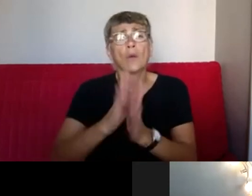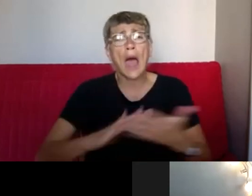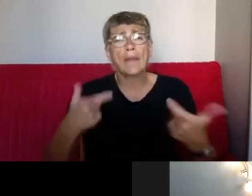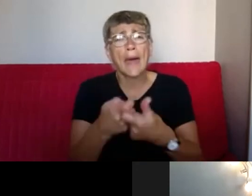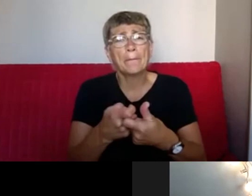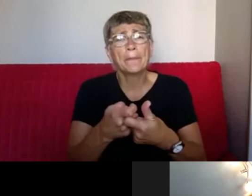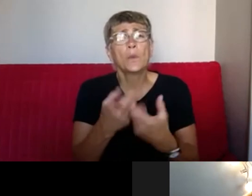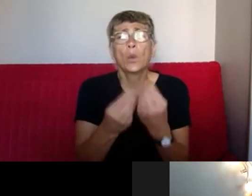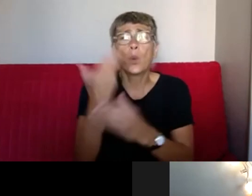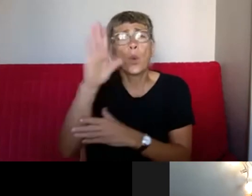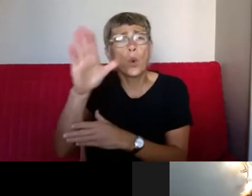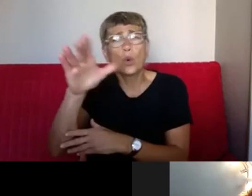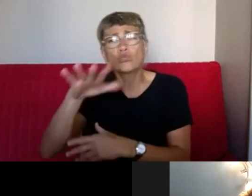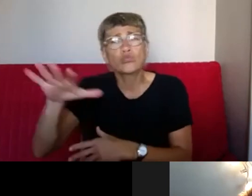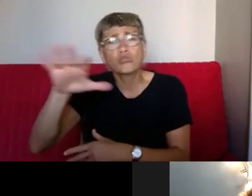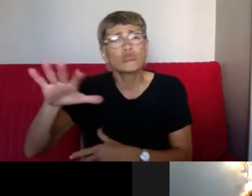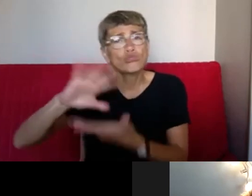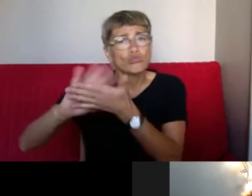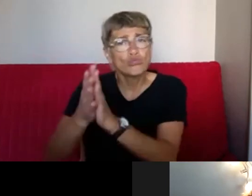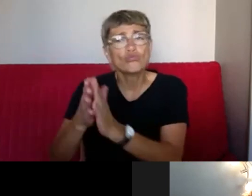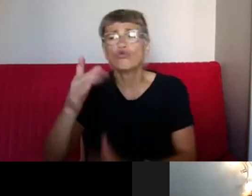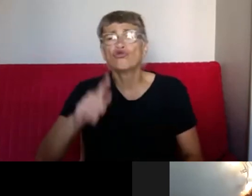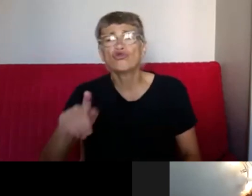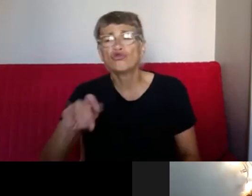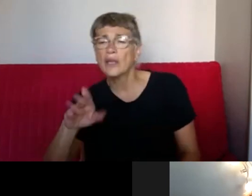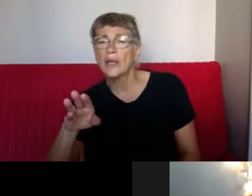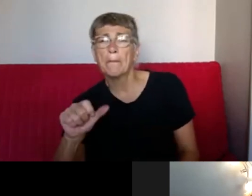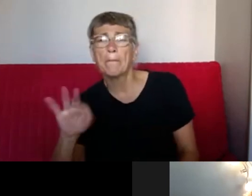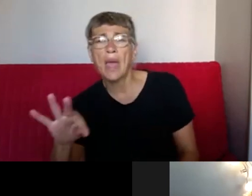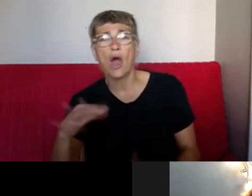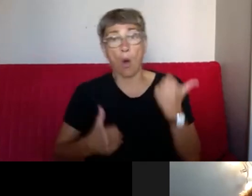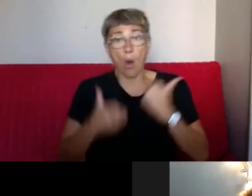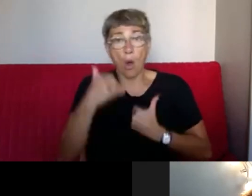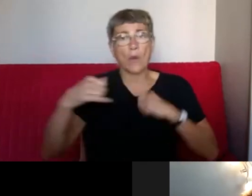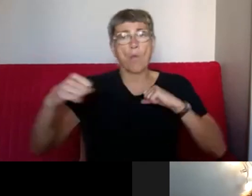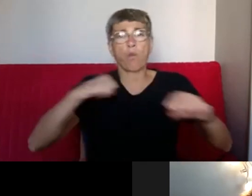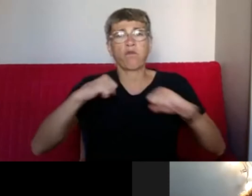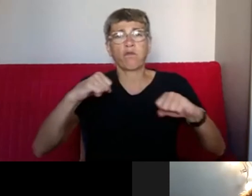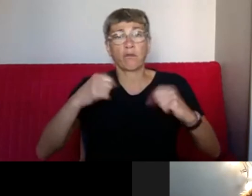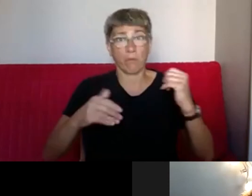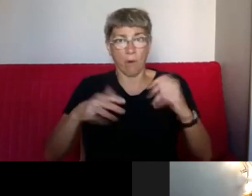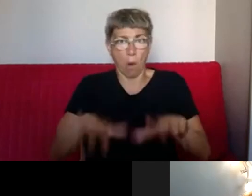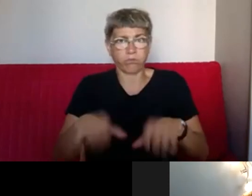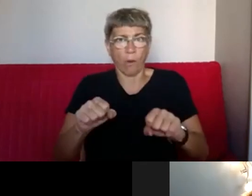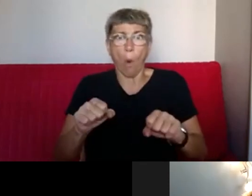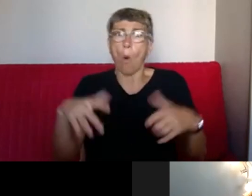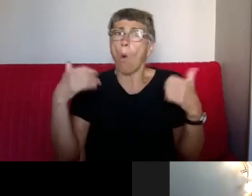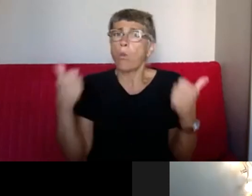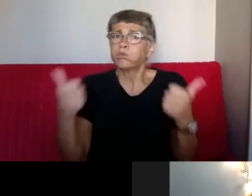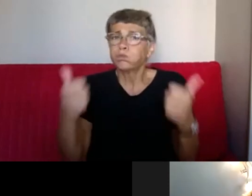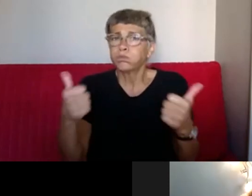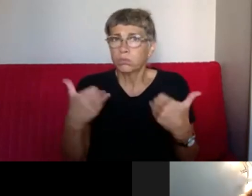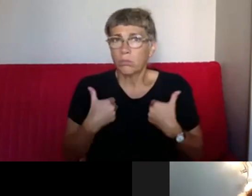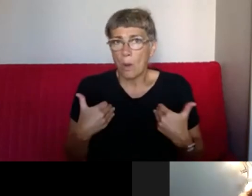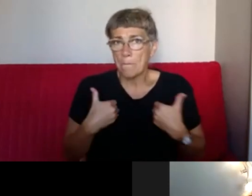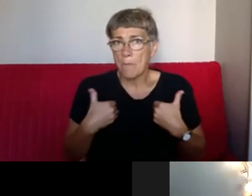autres, l'hôtel de région, Gilbert l'a dit, pour le Handi Move Emploi, ça a été vraiment, vraiment prestigieux. Moi-même, ça m'a,